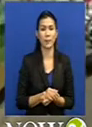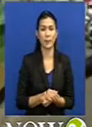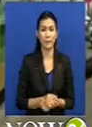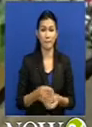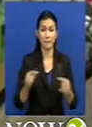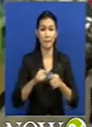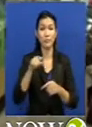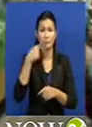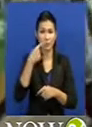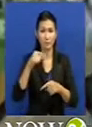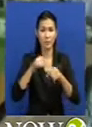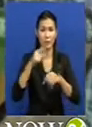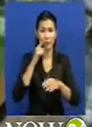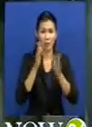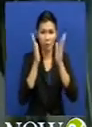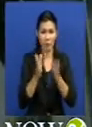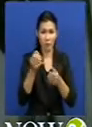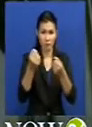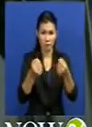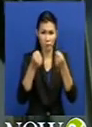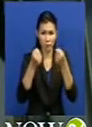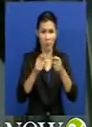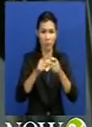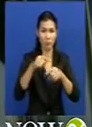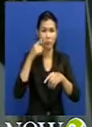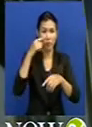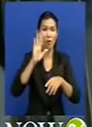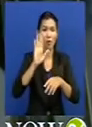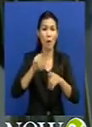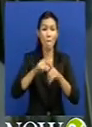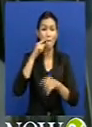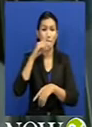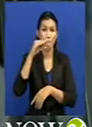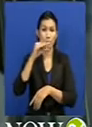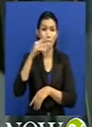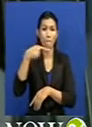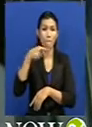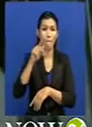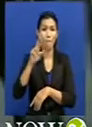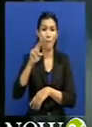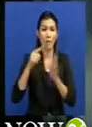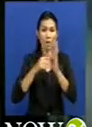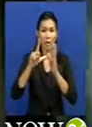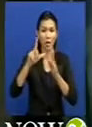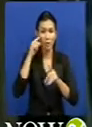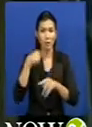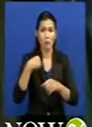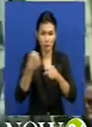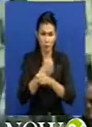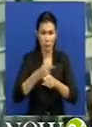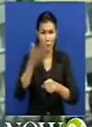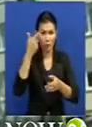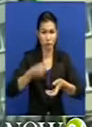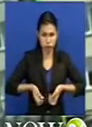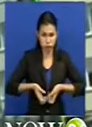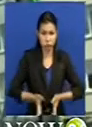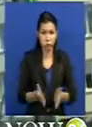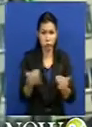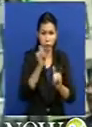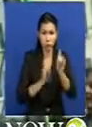นางโดราต้าคัสมาเรกพนักงานขับรถรางในเมืองพอสแนนของโปแลนด์ซึ่งเคยฝึกเป็นพยาบาลผดุงครรภ์กล่าวว่าเธอ